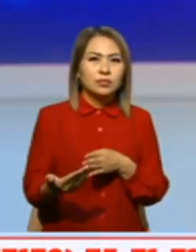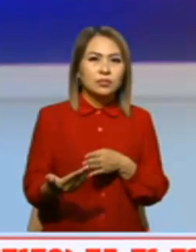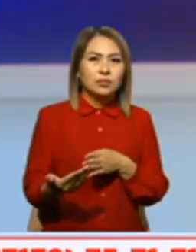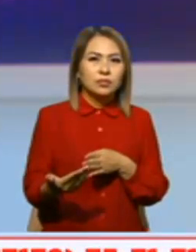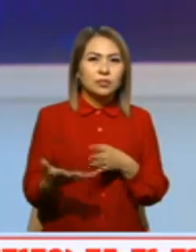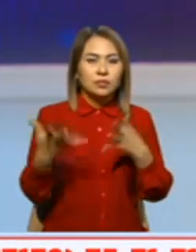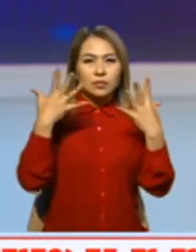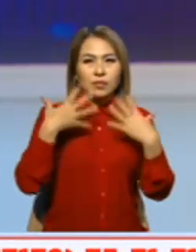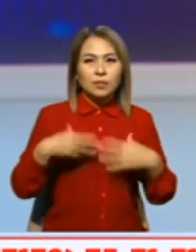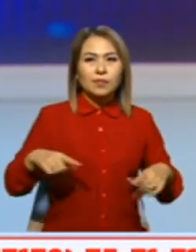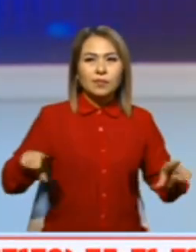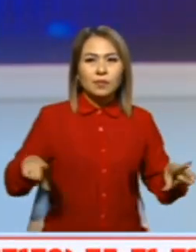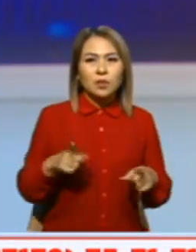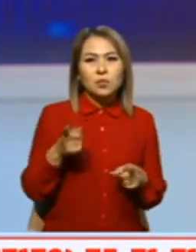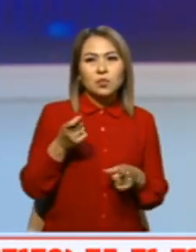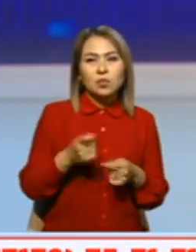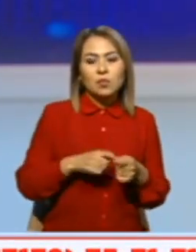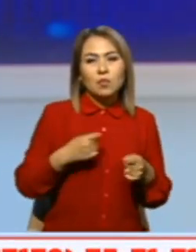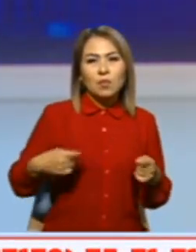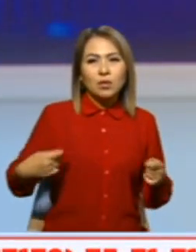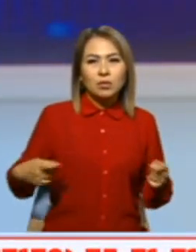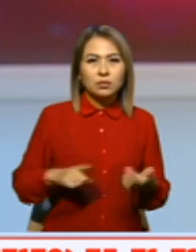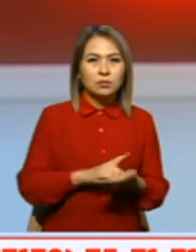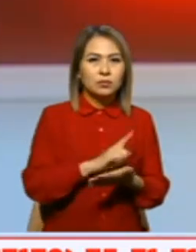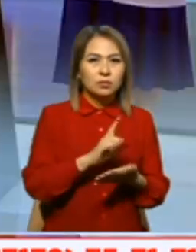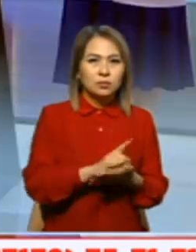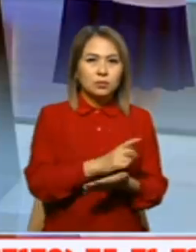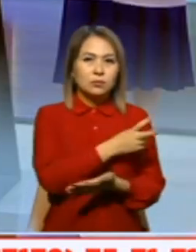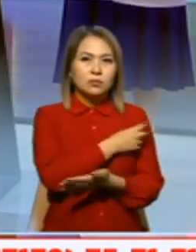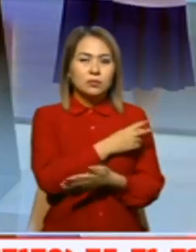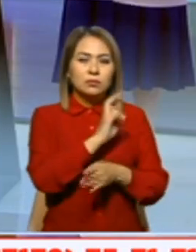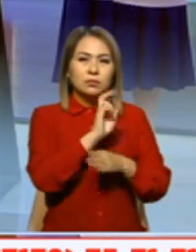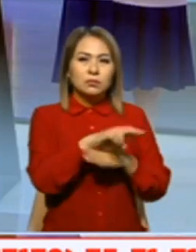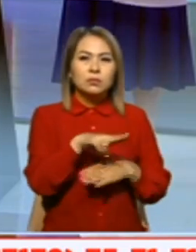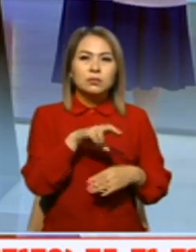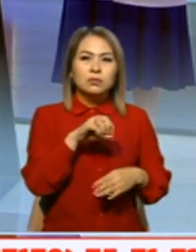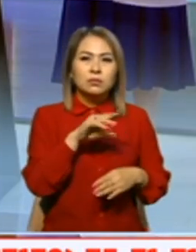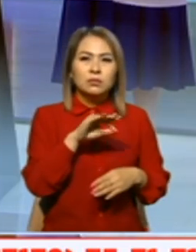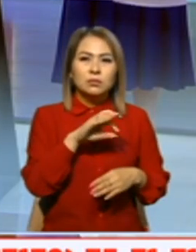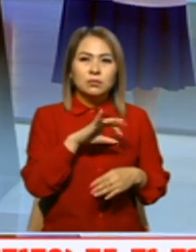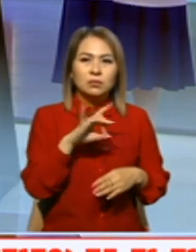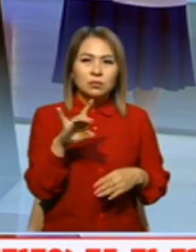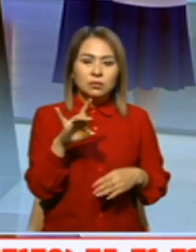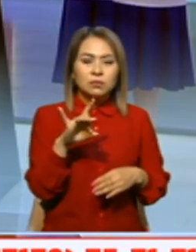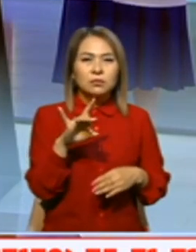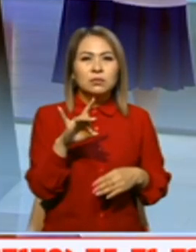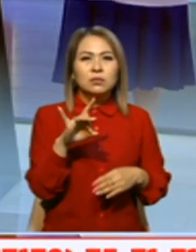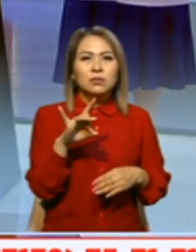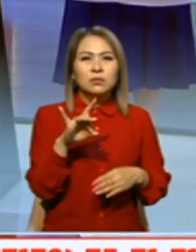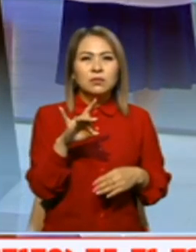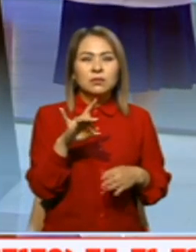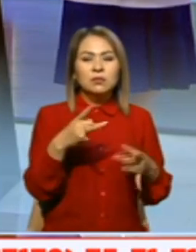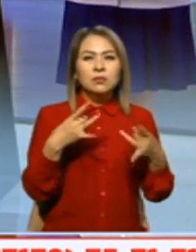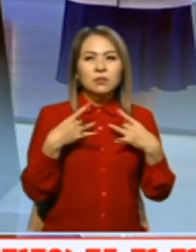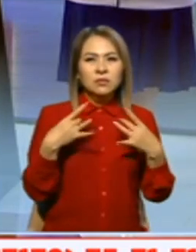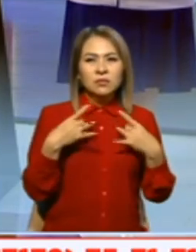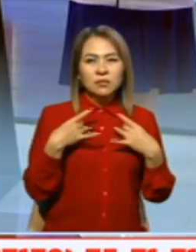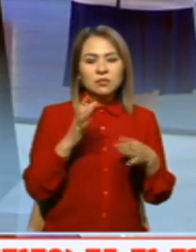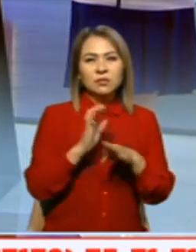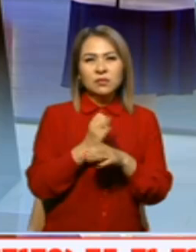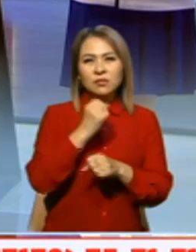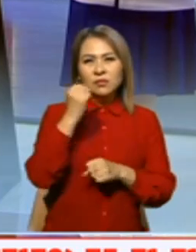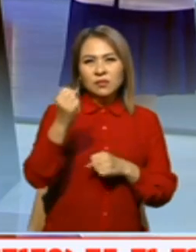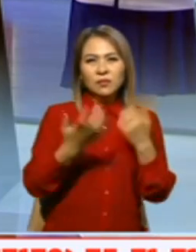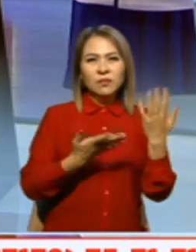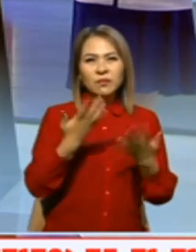физикалық дамуды тежелу болса, алдымен әрине бірінші педиатр маманды қарайды, педиатр маман невропатологқа жіберіп, егер